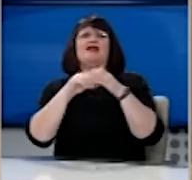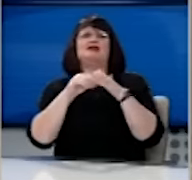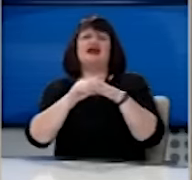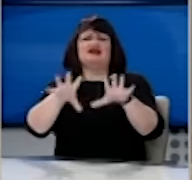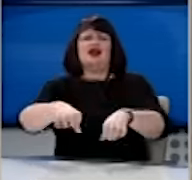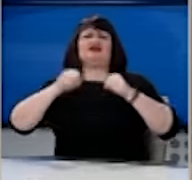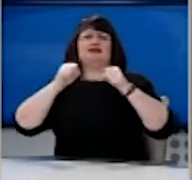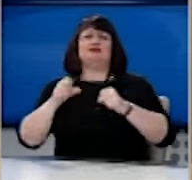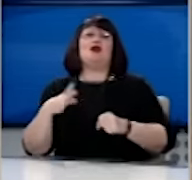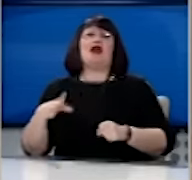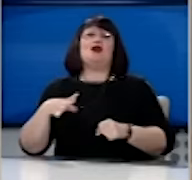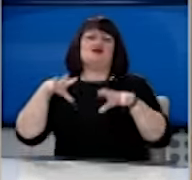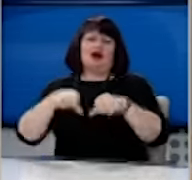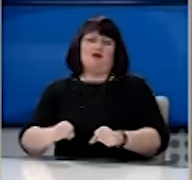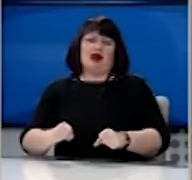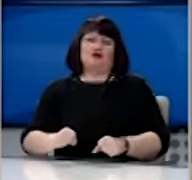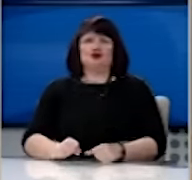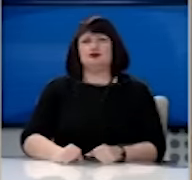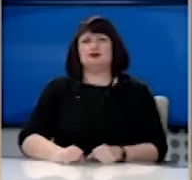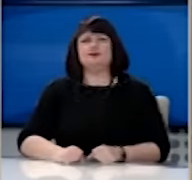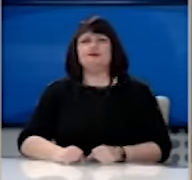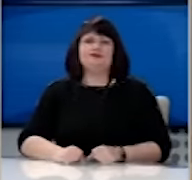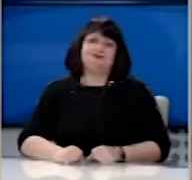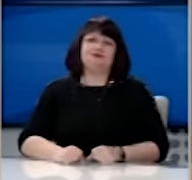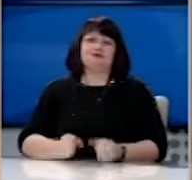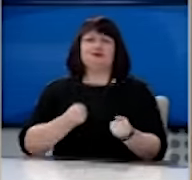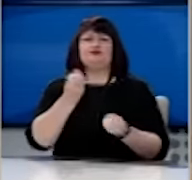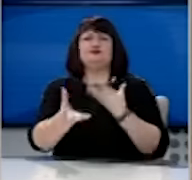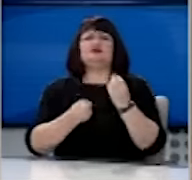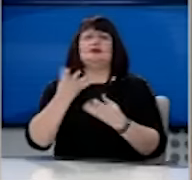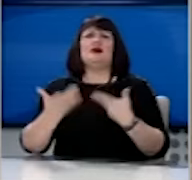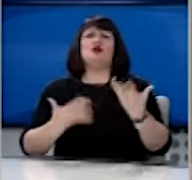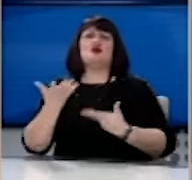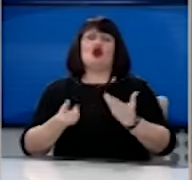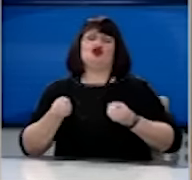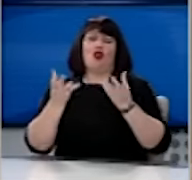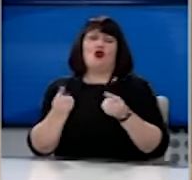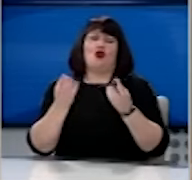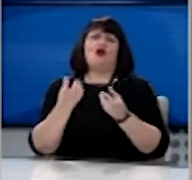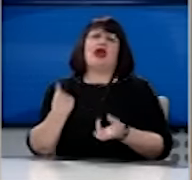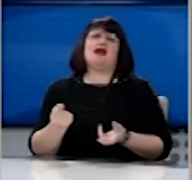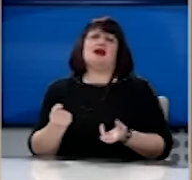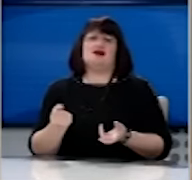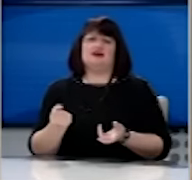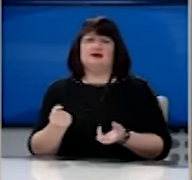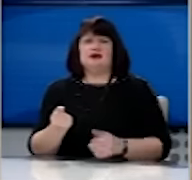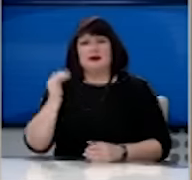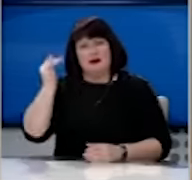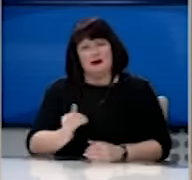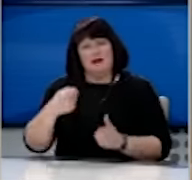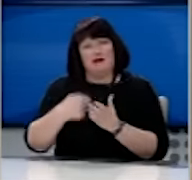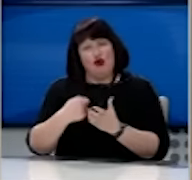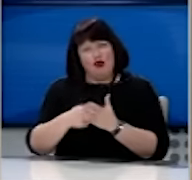καρχαρίες. Για αυτούς βέβαια έχει πολλά δωράκια ήδη ο προϋπολογισμός προτείνεται. Τους μειώνεται το